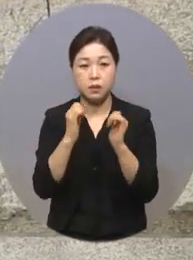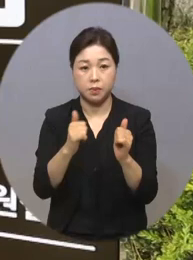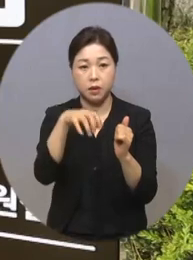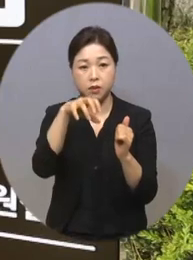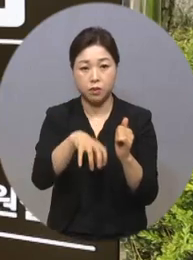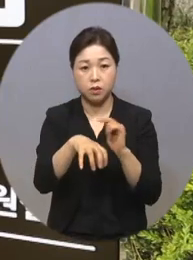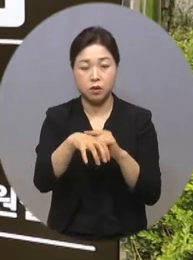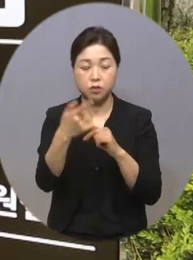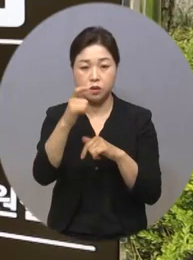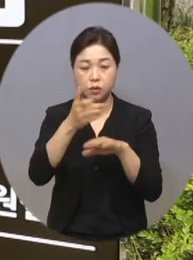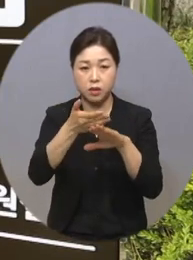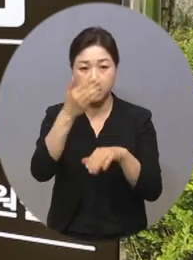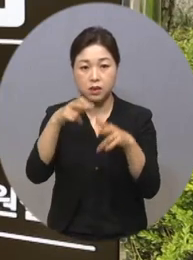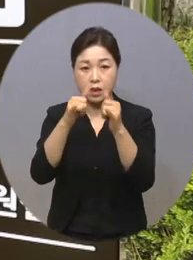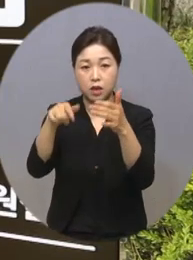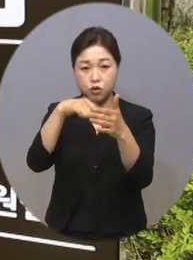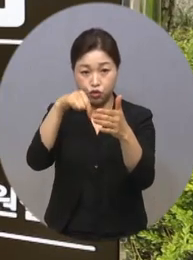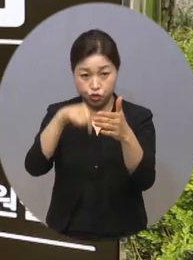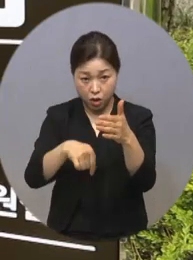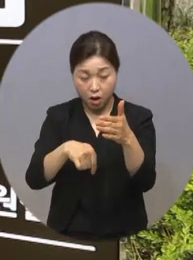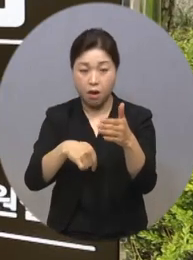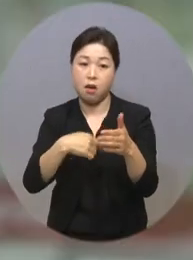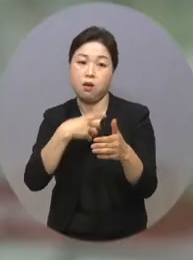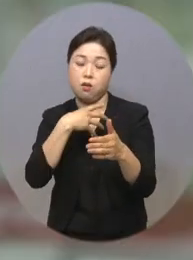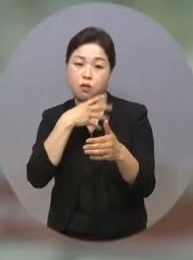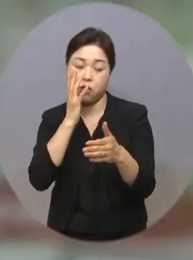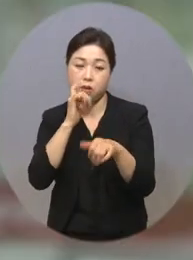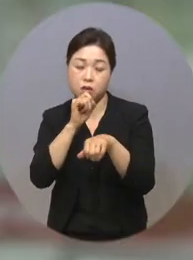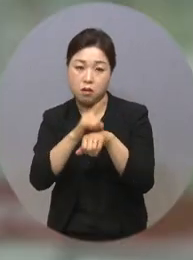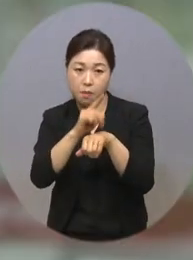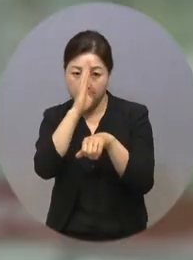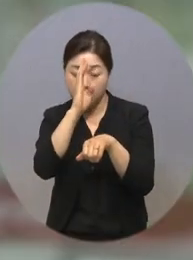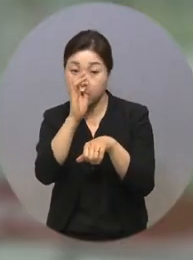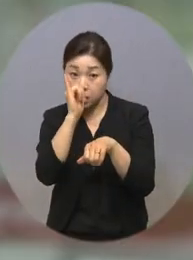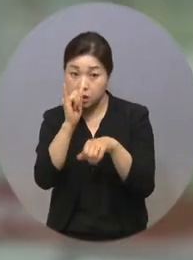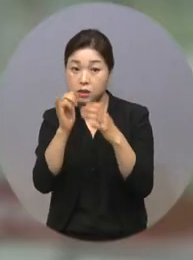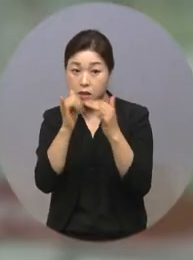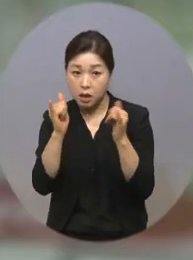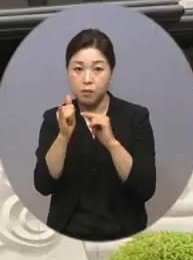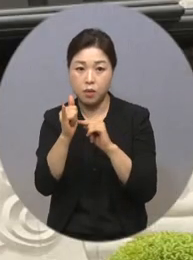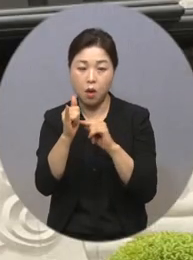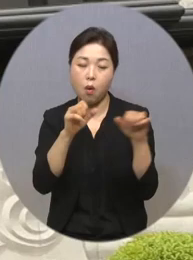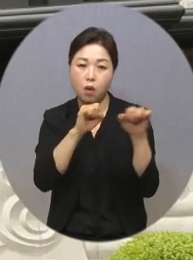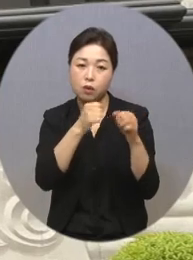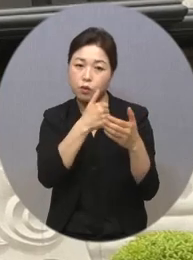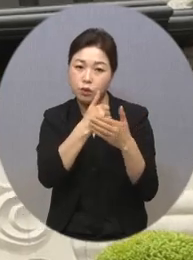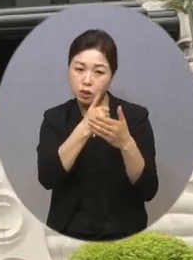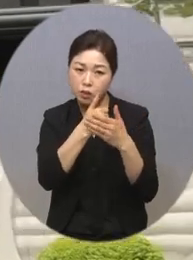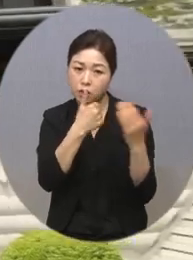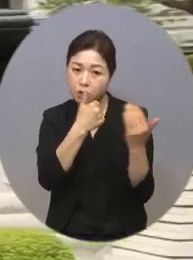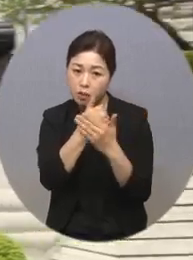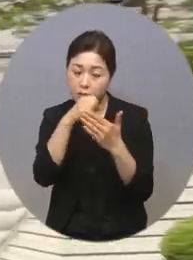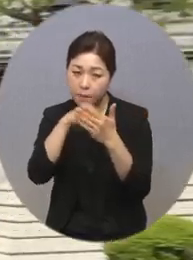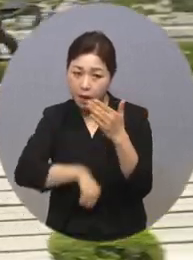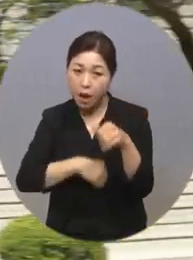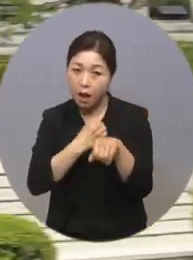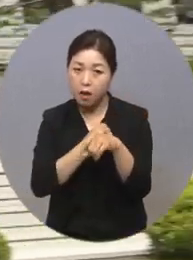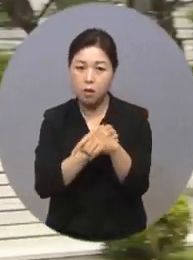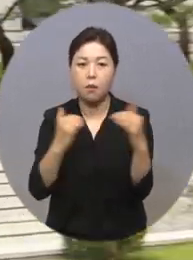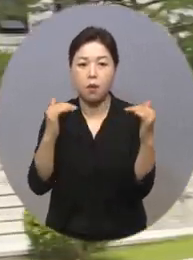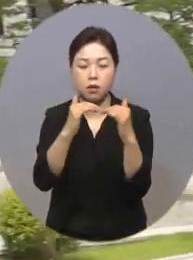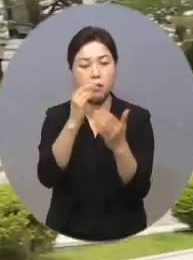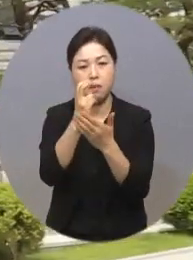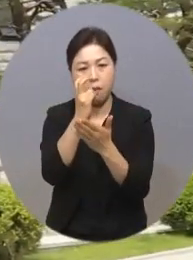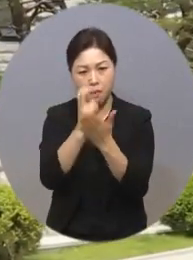가운데 노인성 질환이 있는 사람에 대해 일률적으로 활동지원 신청 자격을 제외하는 것은 평등 원칙에